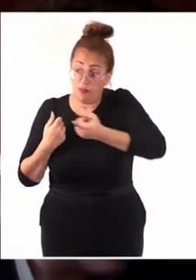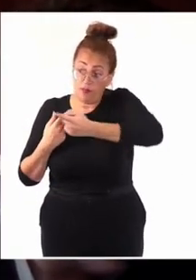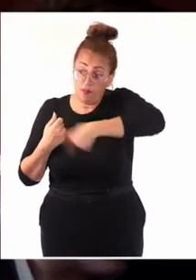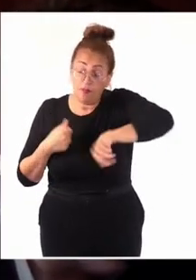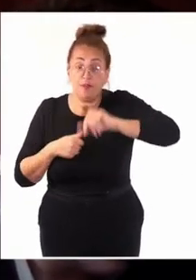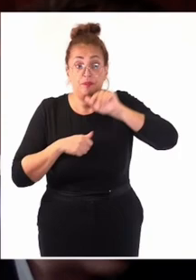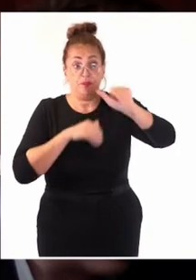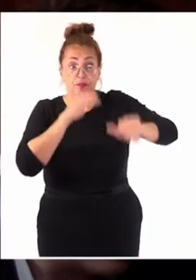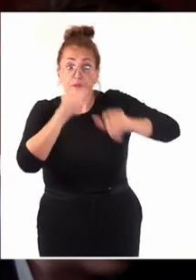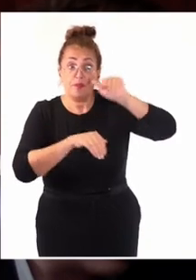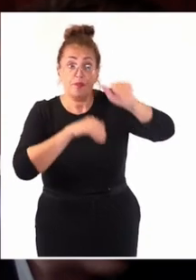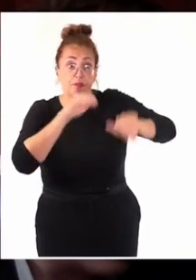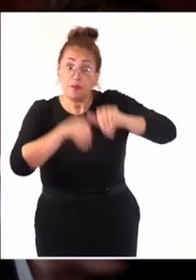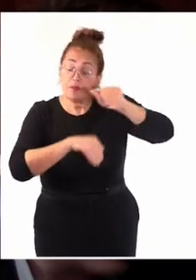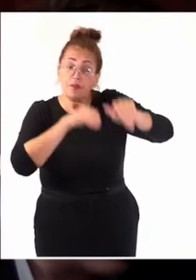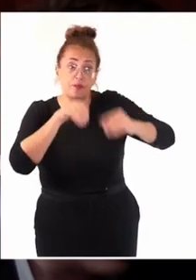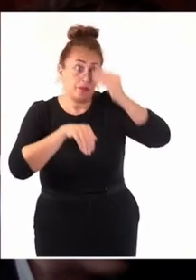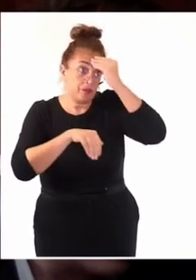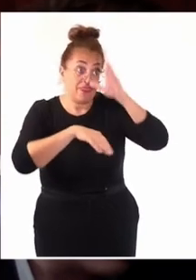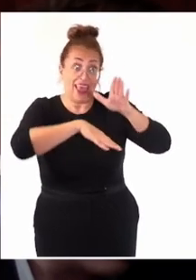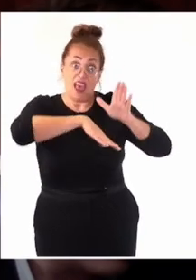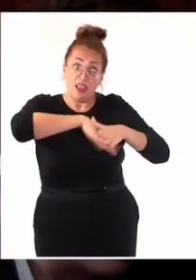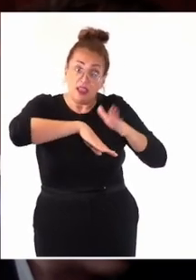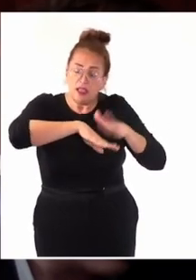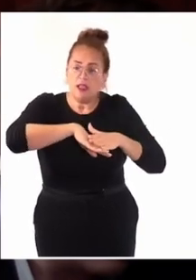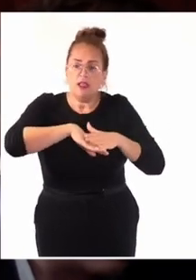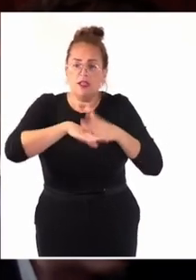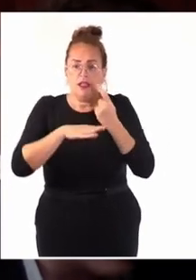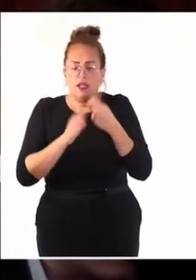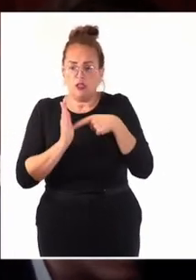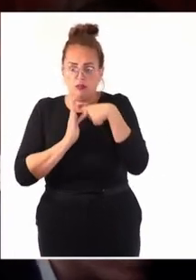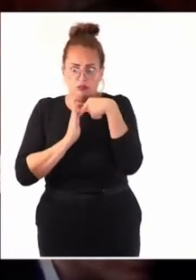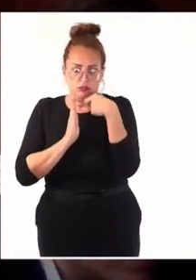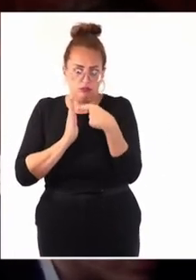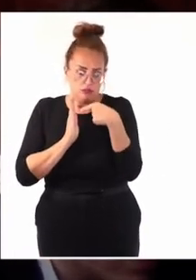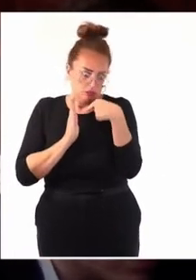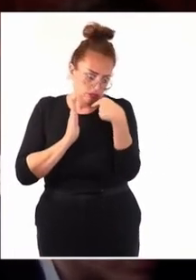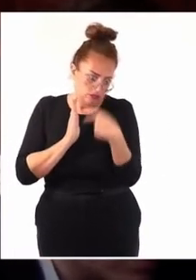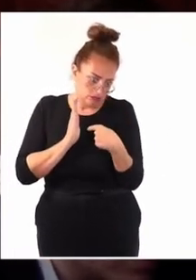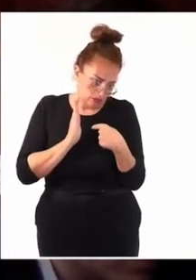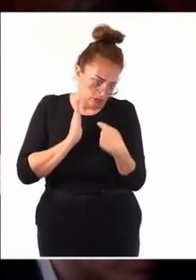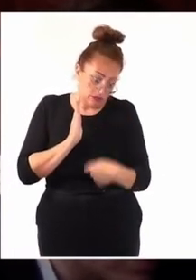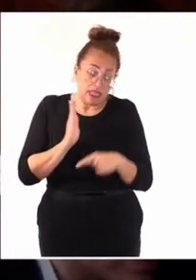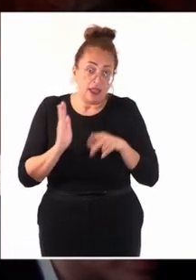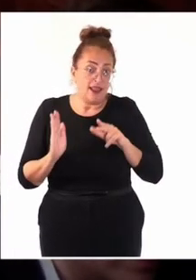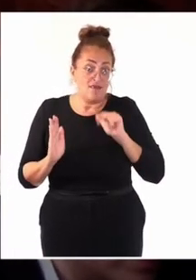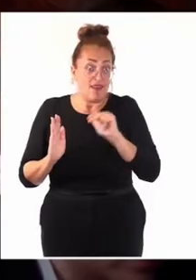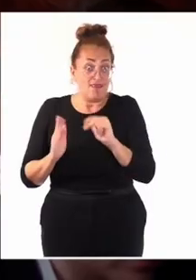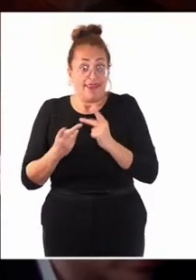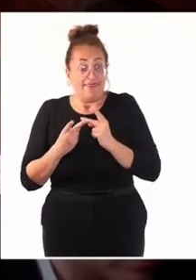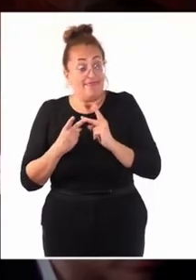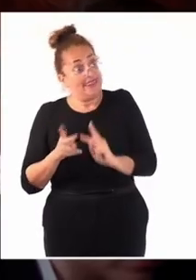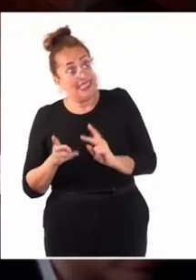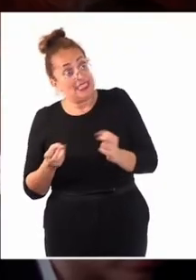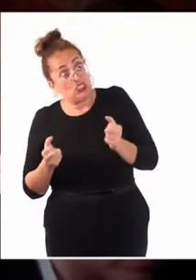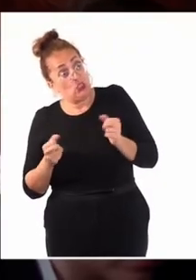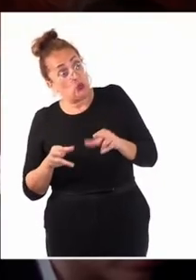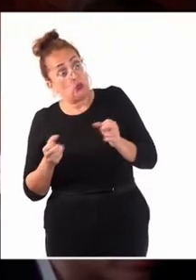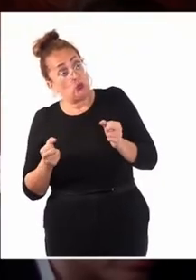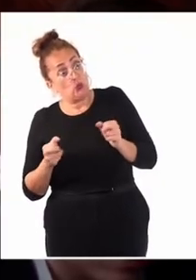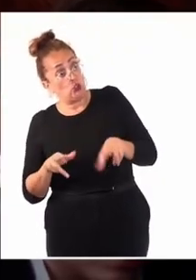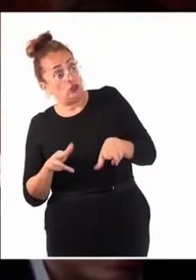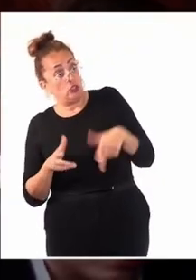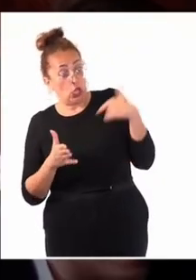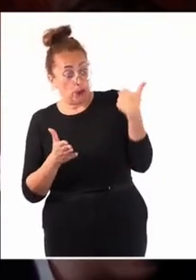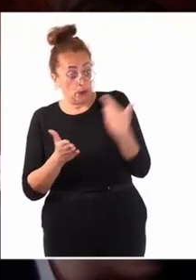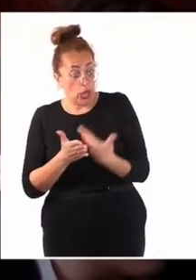finances de la ville, sur le surendettement qui la guette, et aujourd'hui, vous nous en apportez la